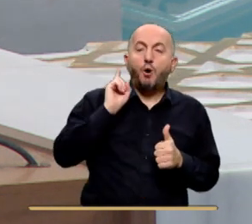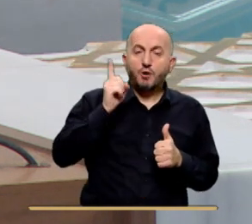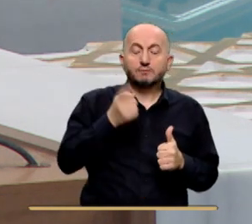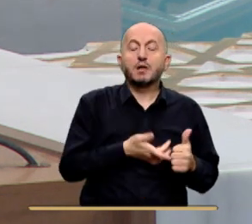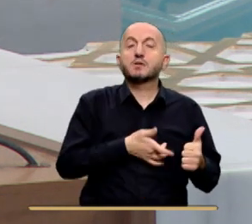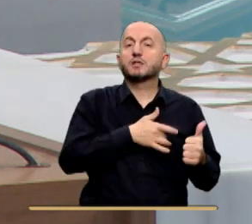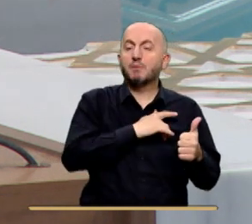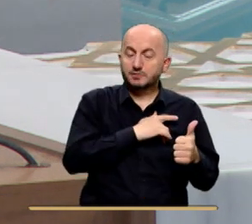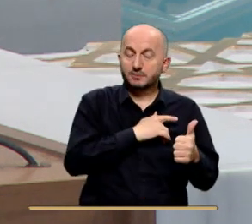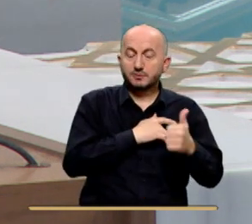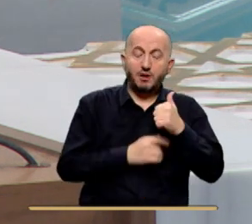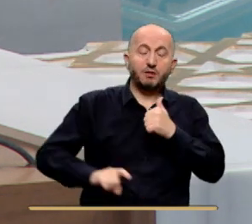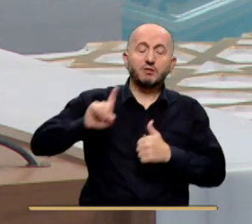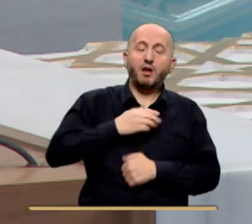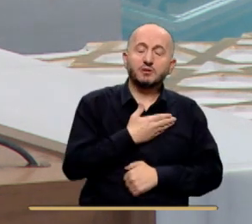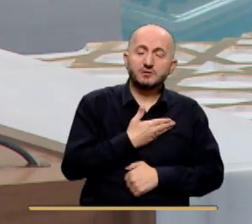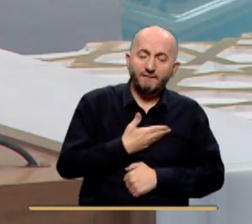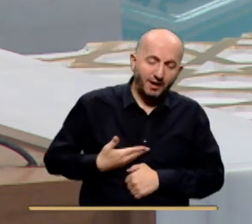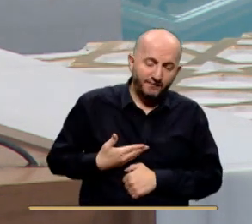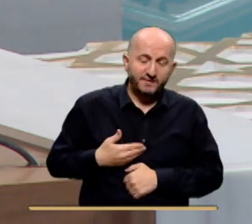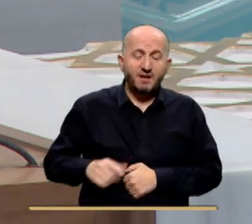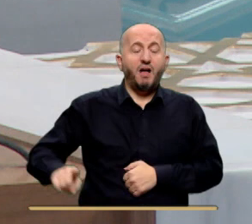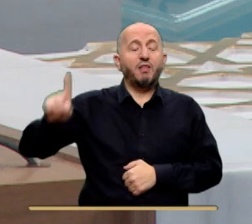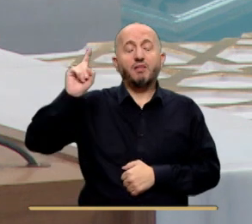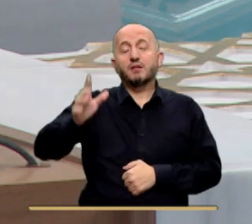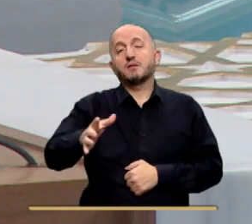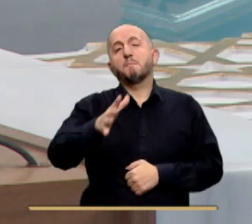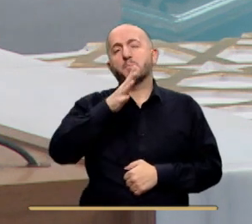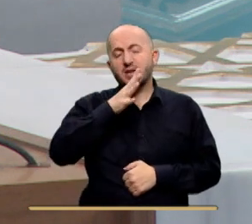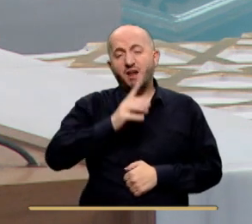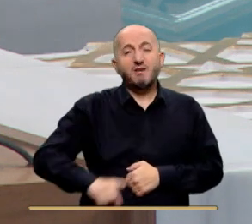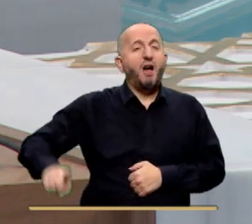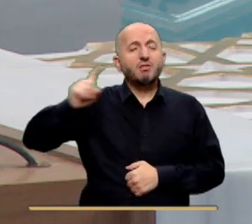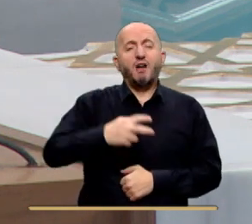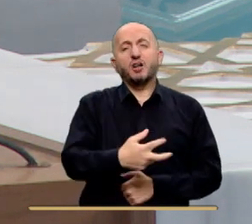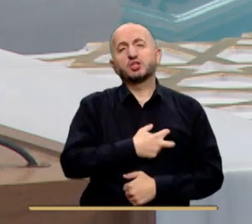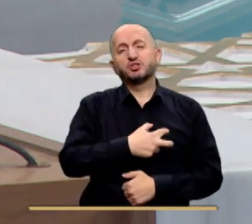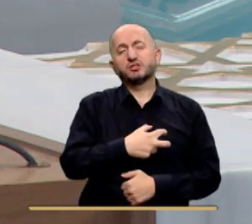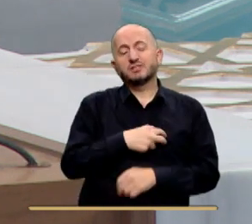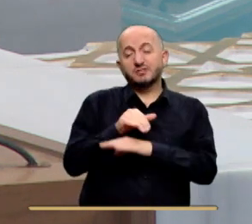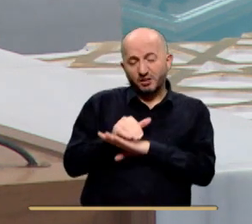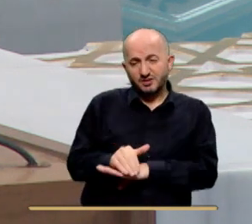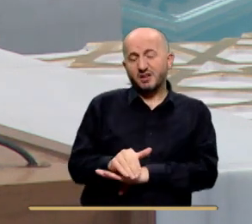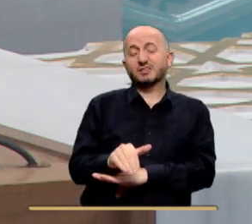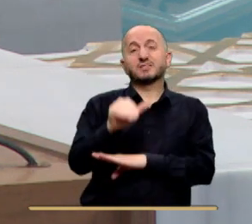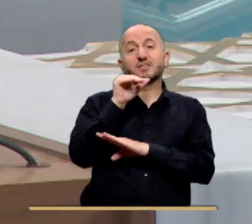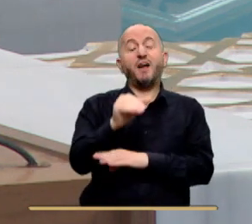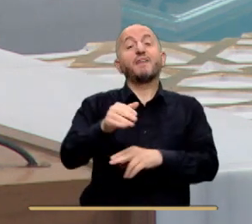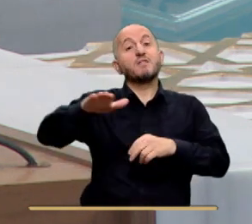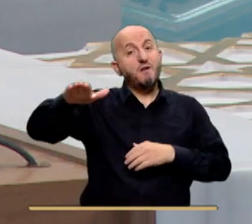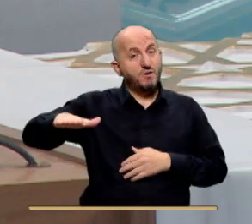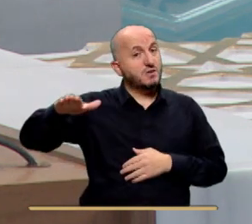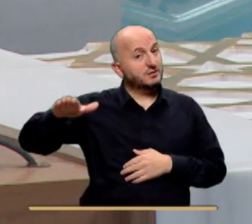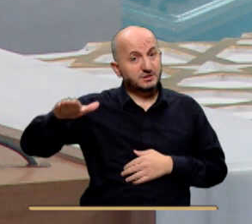diyor. Yani Allah'ı seven, Allah'ı bilen, Allah aşkını yaşarken öğrencisine